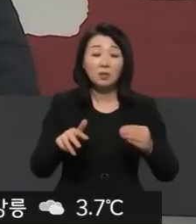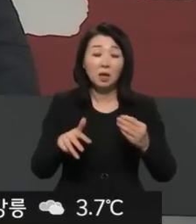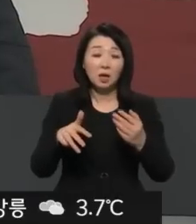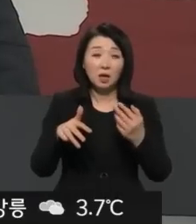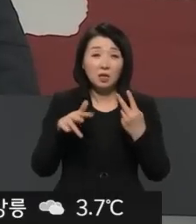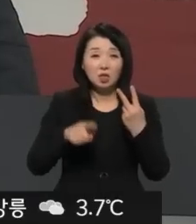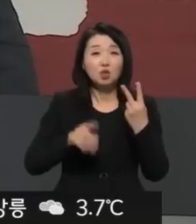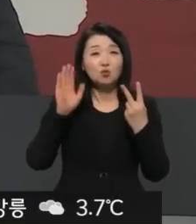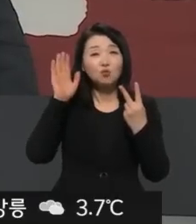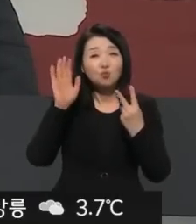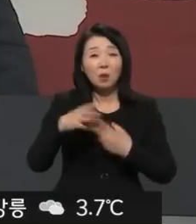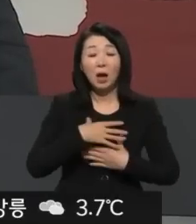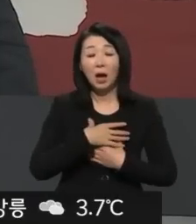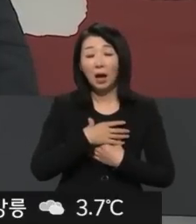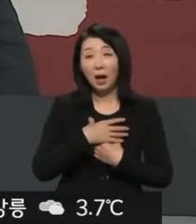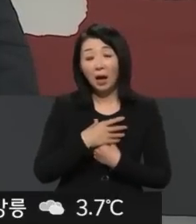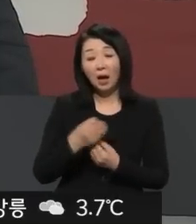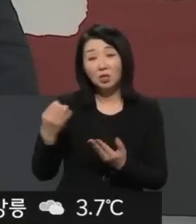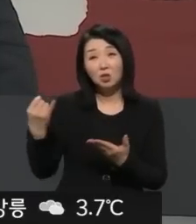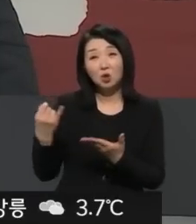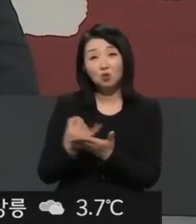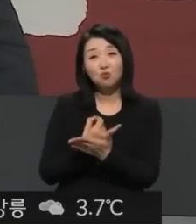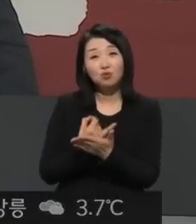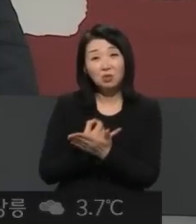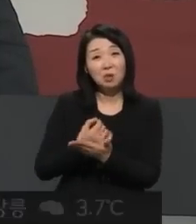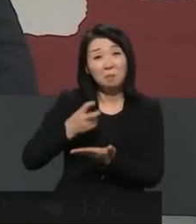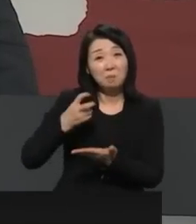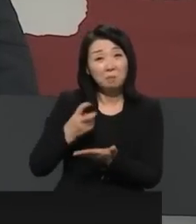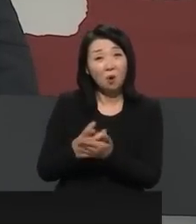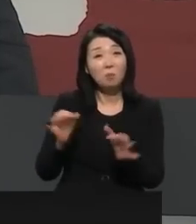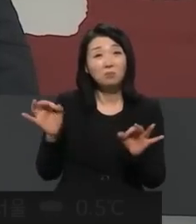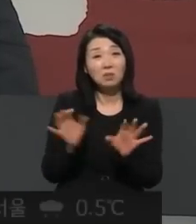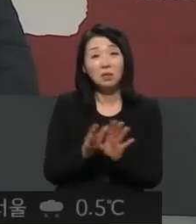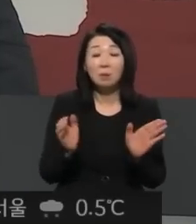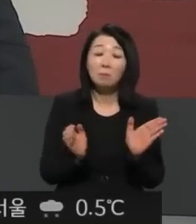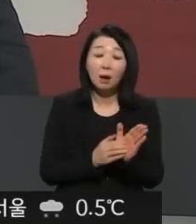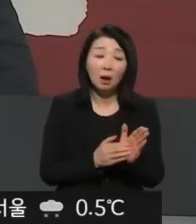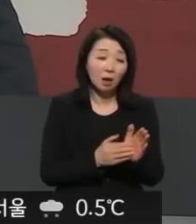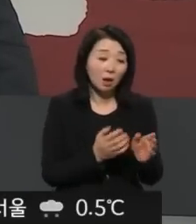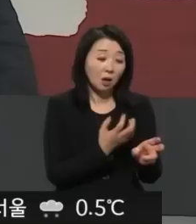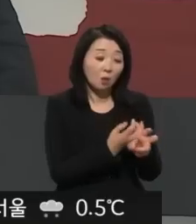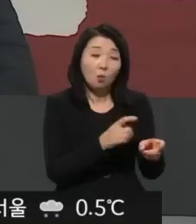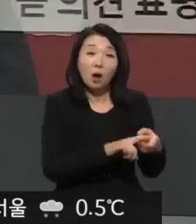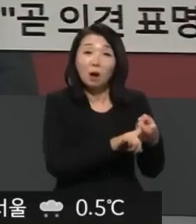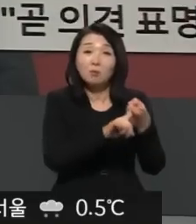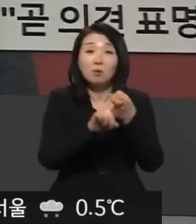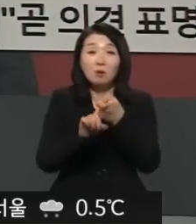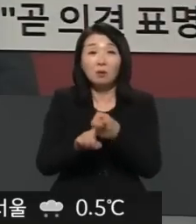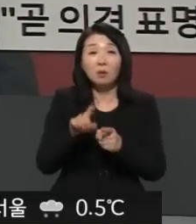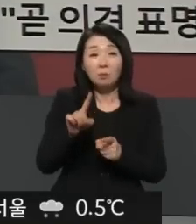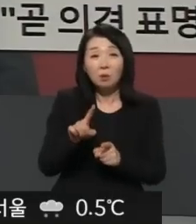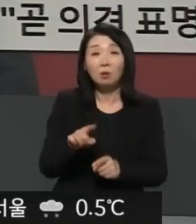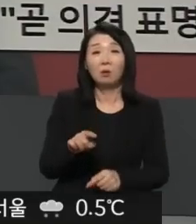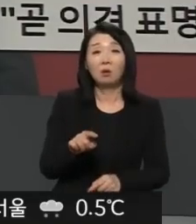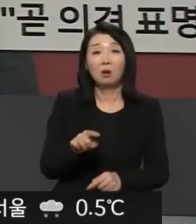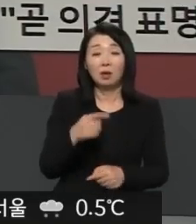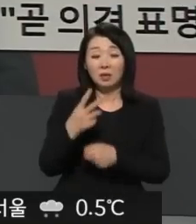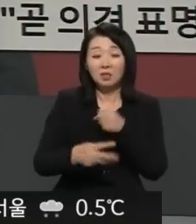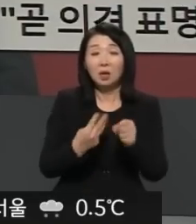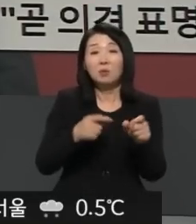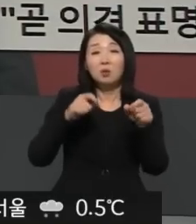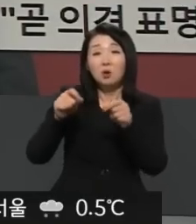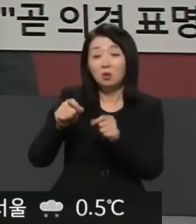뒤면 사라지는 안전운임제에 대한 논의입니다. 그새 이봉주 화물연대 위원장은 정부 여당이 처음 내놨던 3년